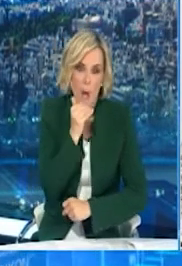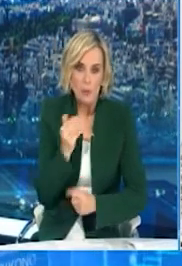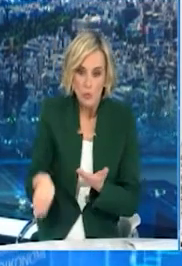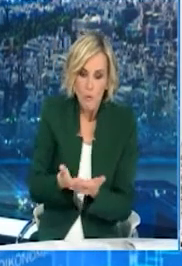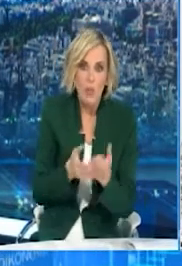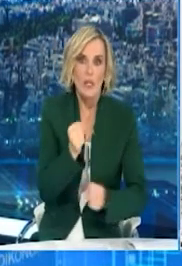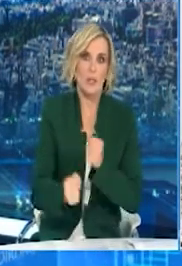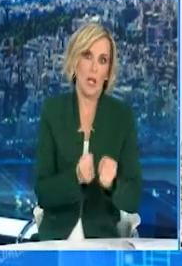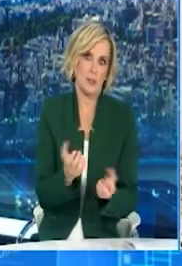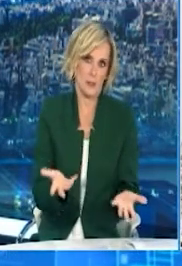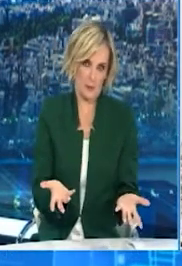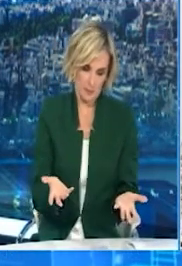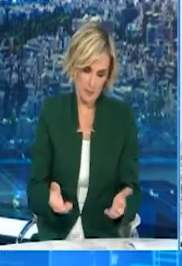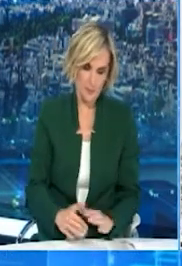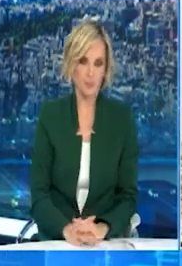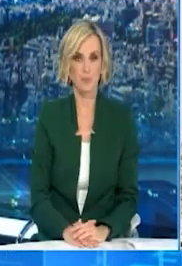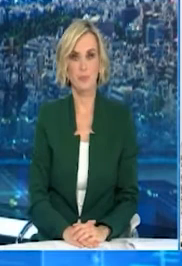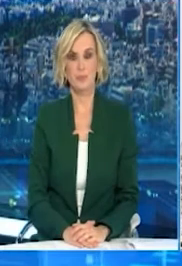Ας θυμίσω ότι